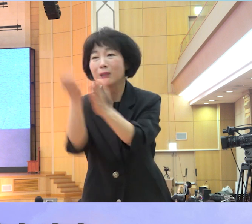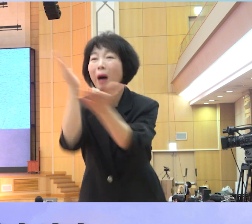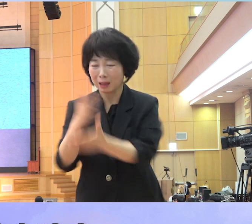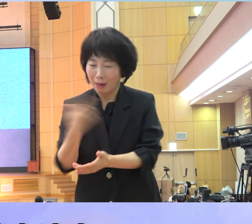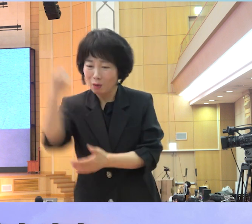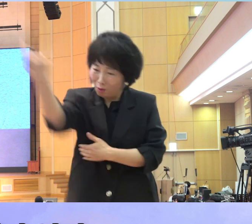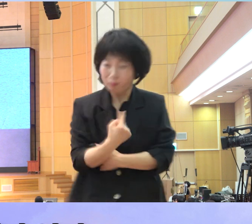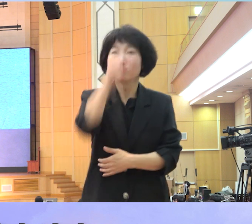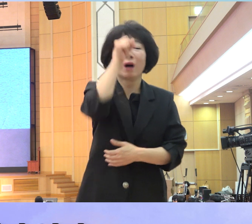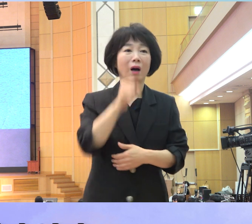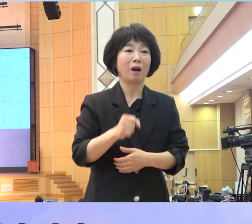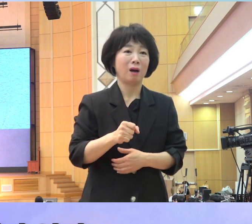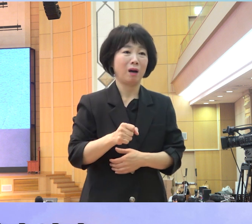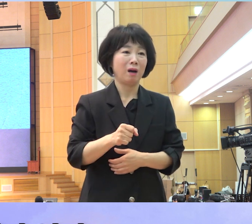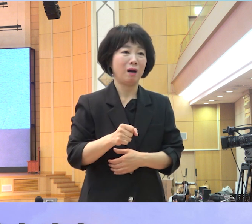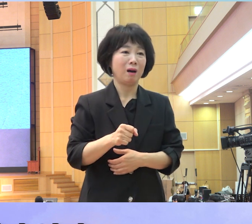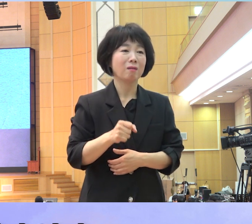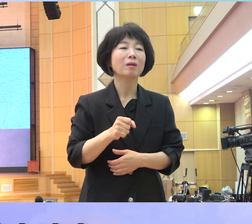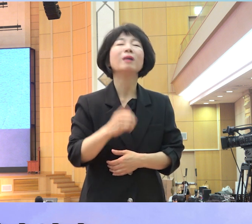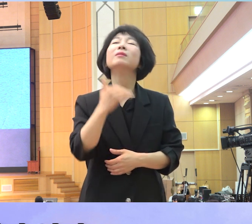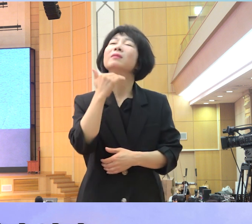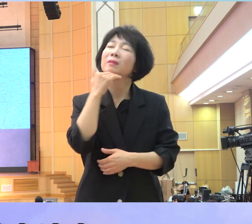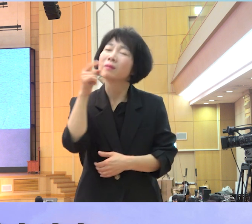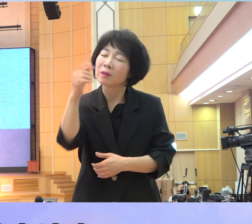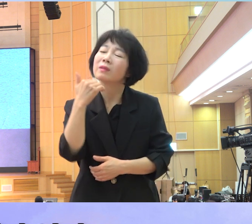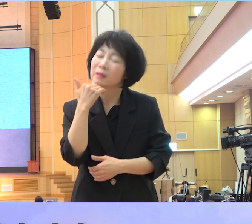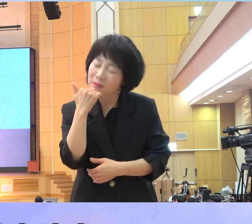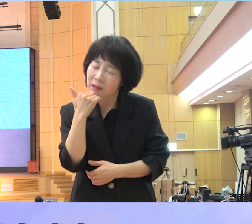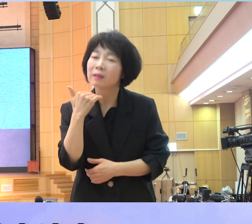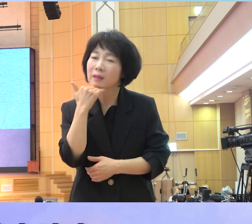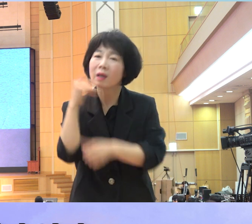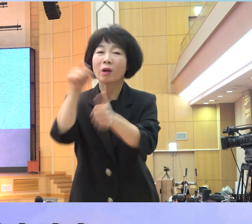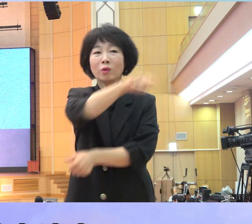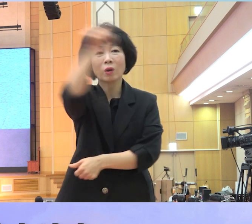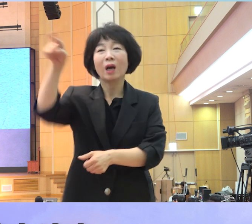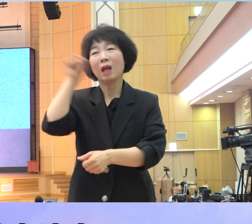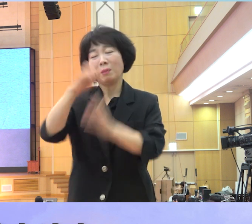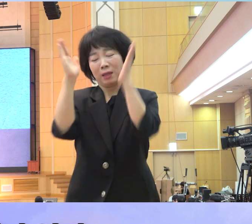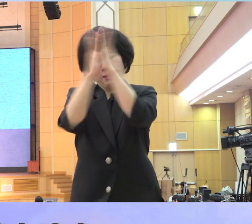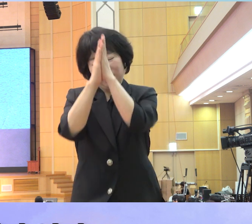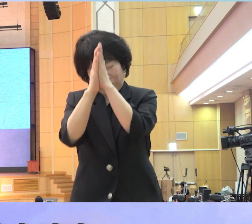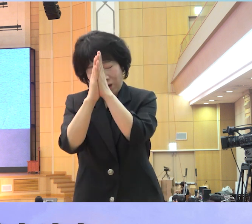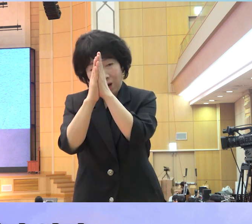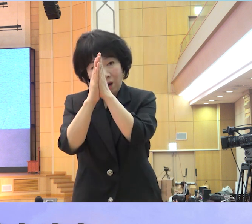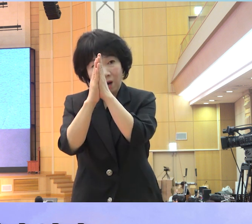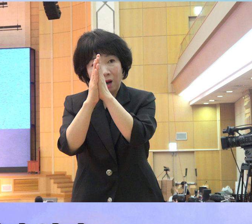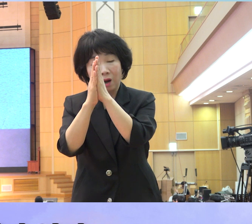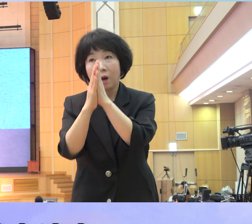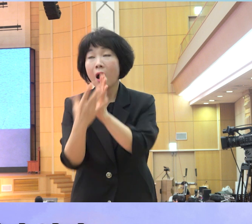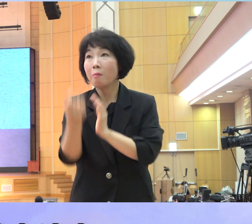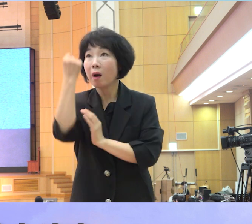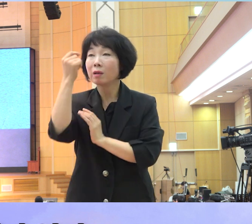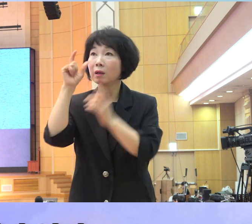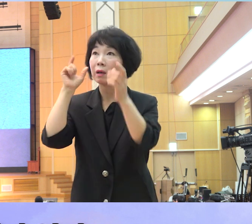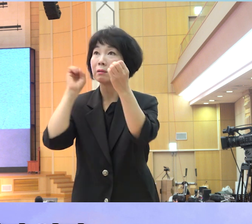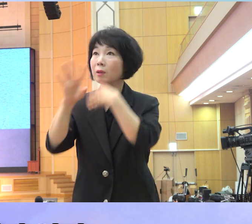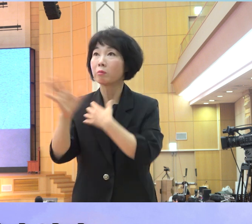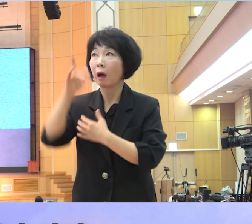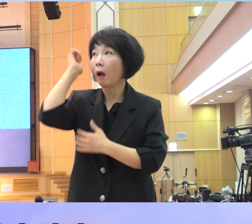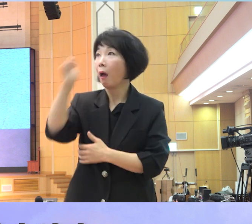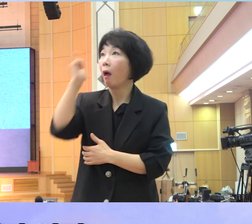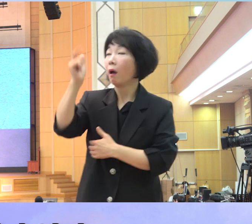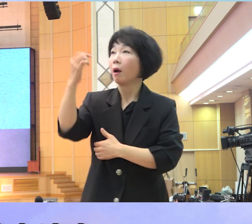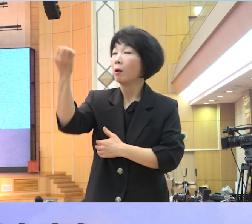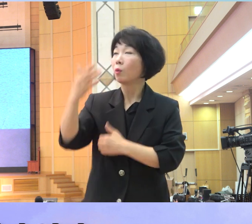그렇지 않습니까? 소원이 있어요. 주님께 기도했어요. 그런데 다음 주에 당장 좀 이루어지면 좋겠고, 다다음 주에